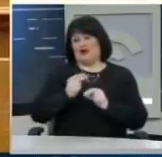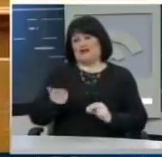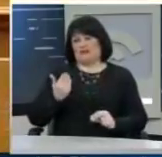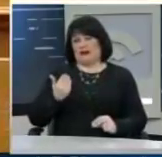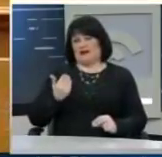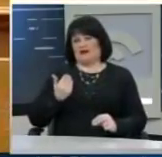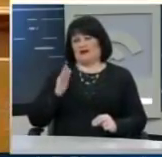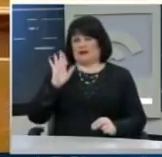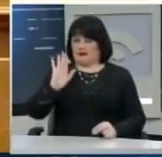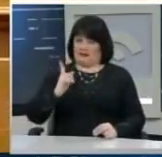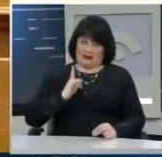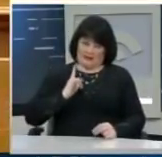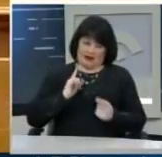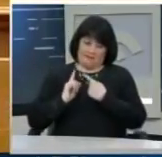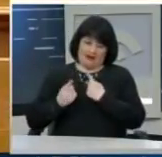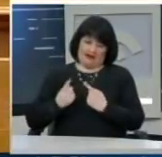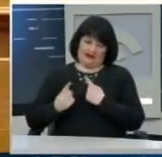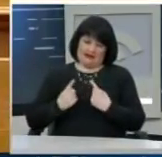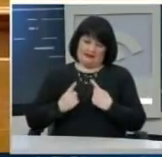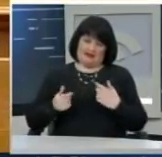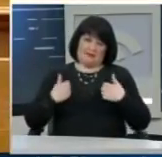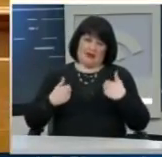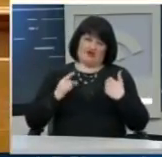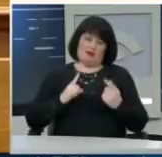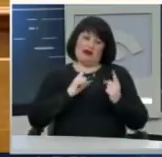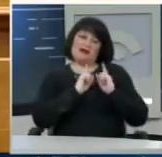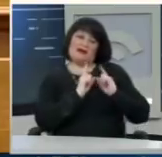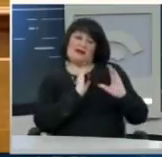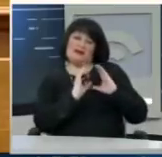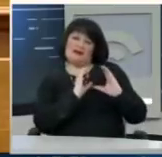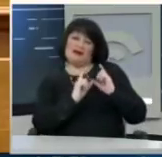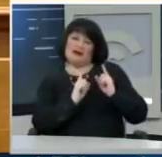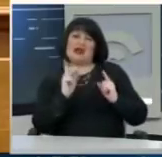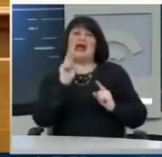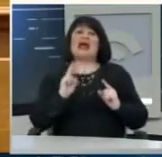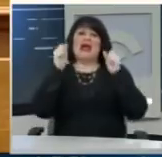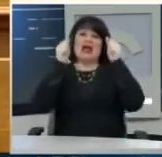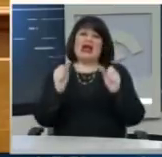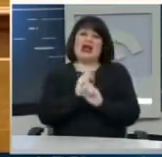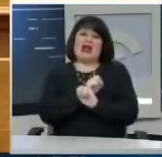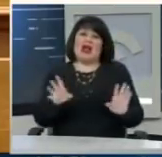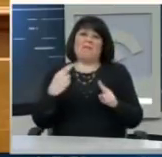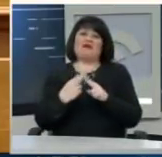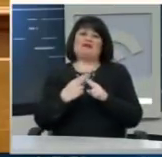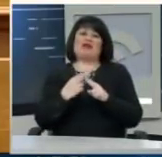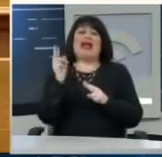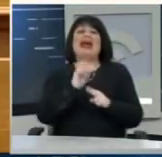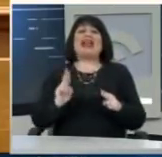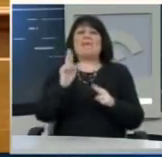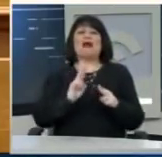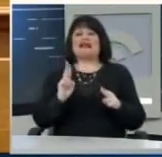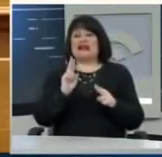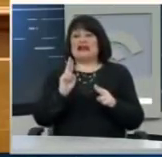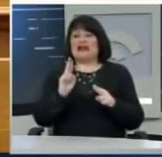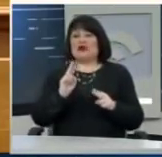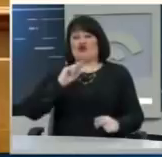Να συνεννοηθούμε μεταξύ μας. Να μην παίζουμε. Ρηματική διακοίνωση είναι ρηματική διακοίνωση. Όχι σχόλιο